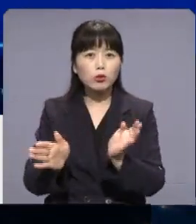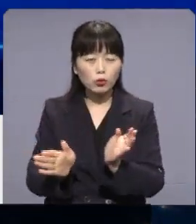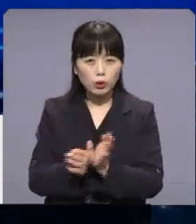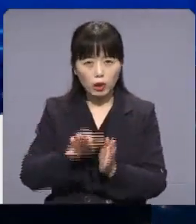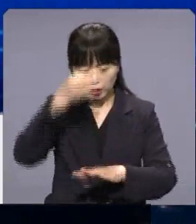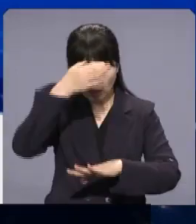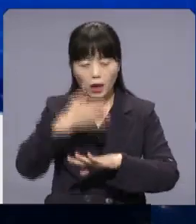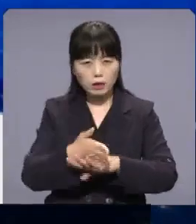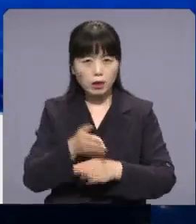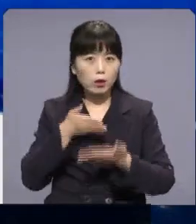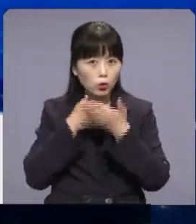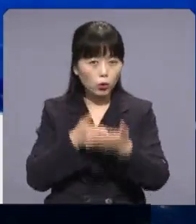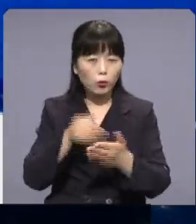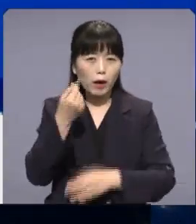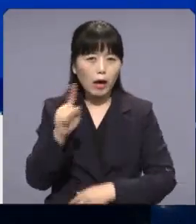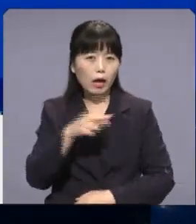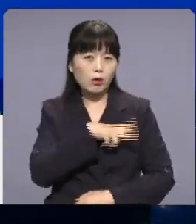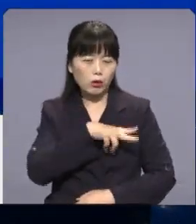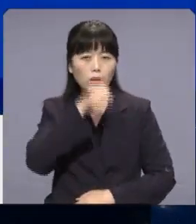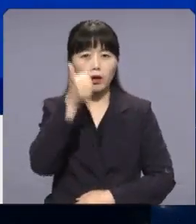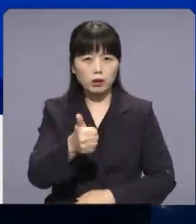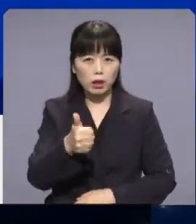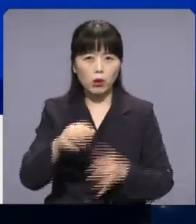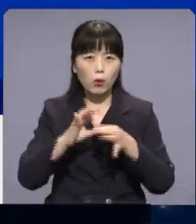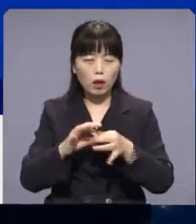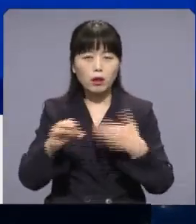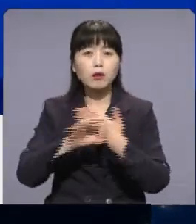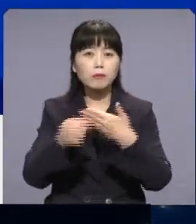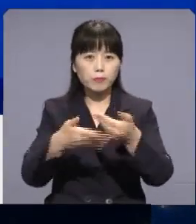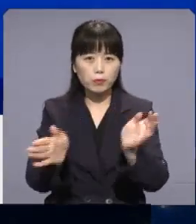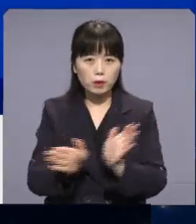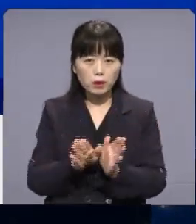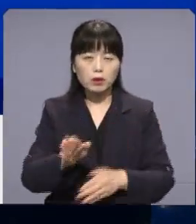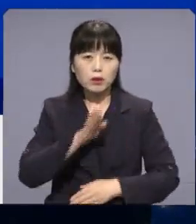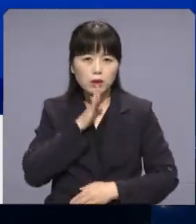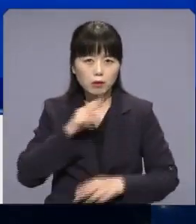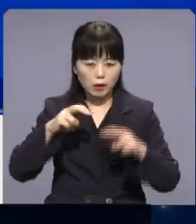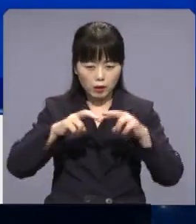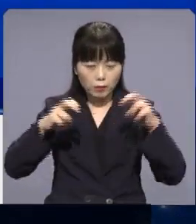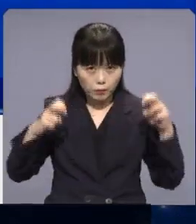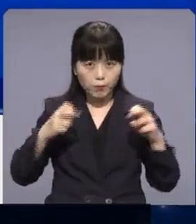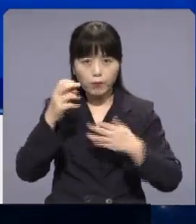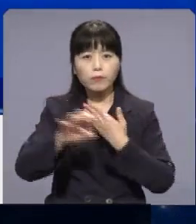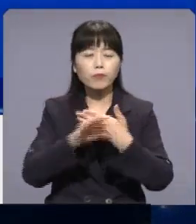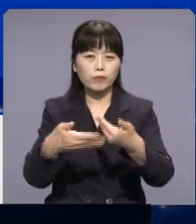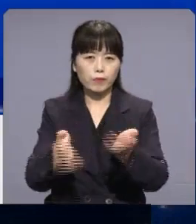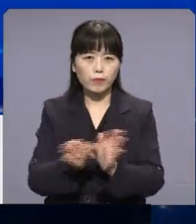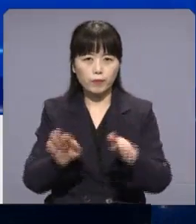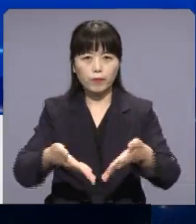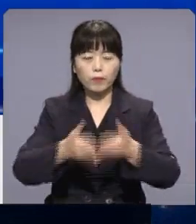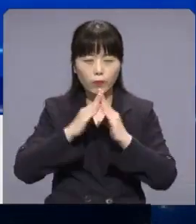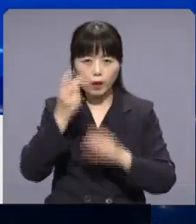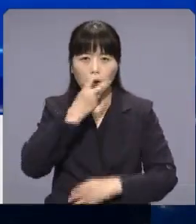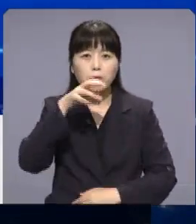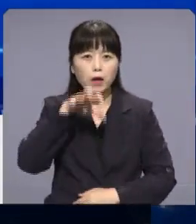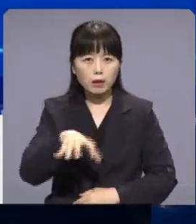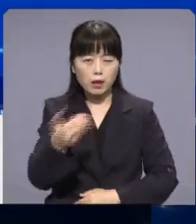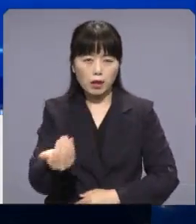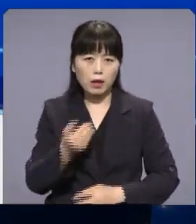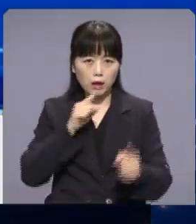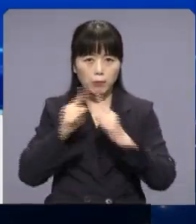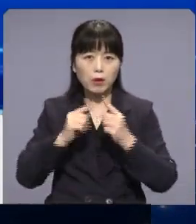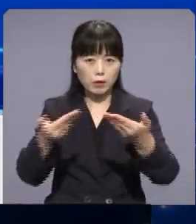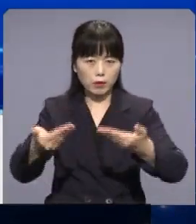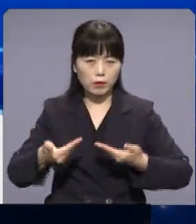요구하면서 하태경 의원을 단장으로 관련 TF, 진상조사 TF를 발족시켰습니다. 또 감사원이 아까